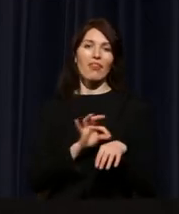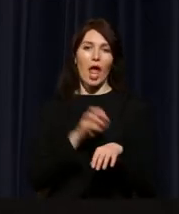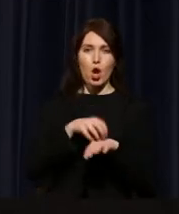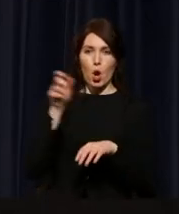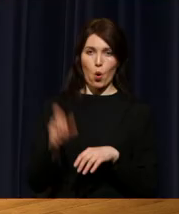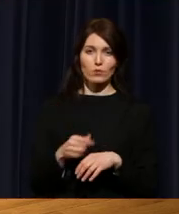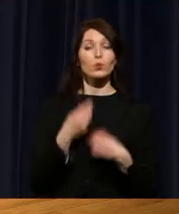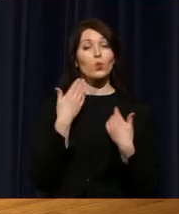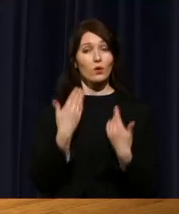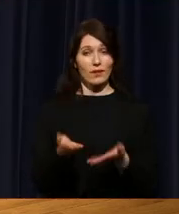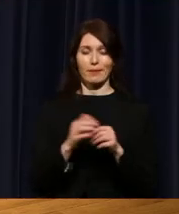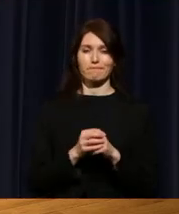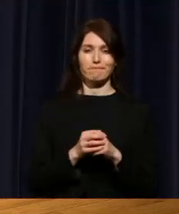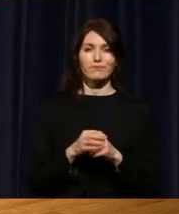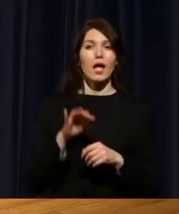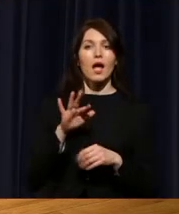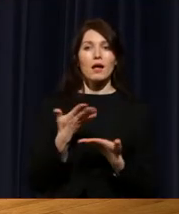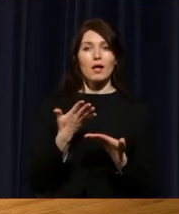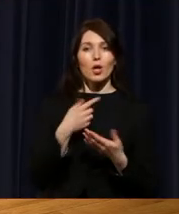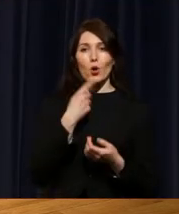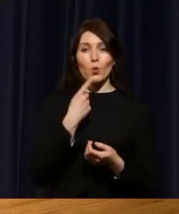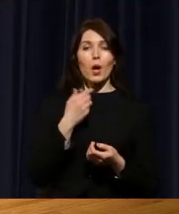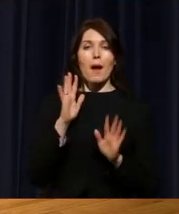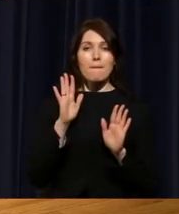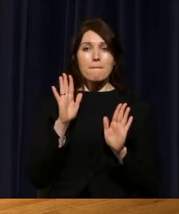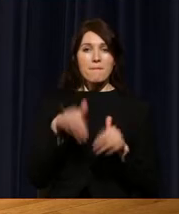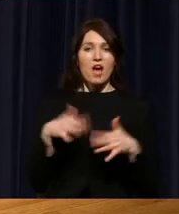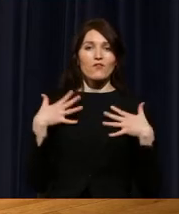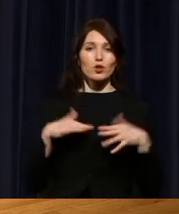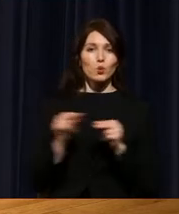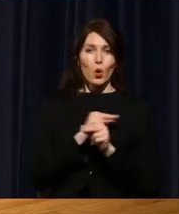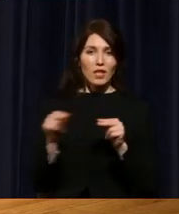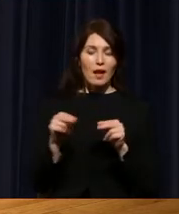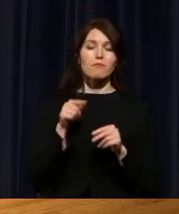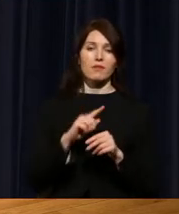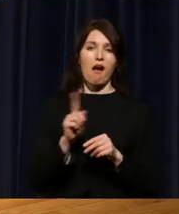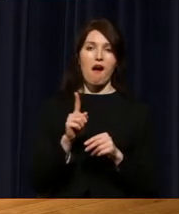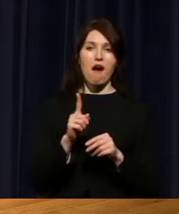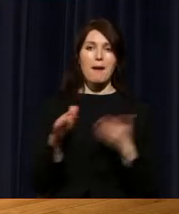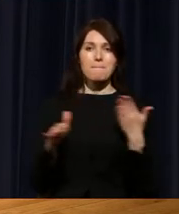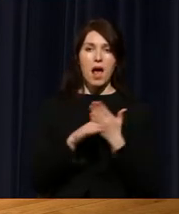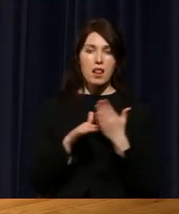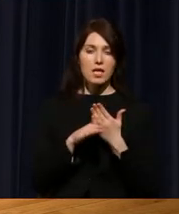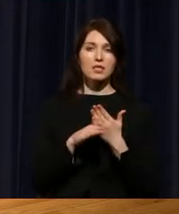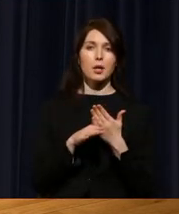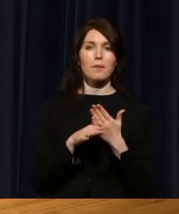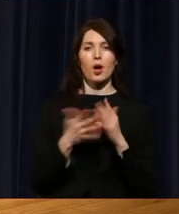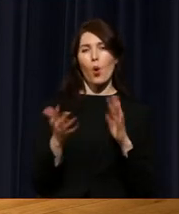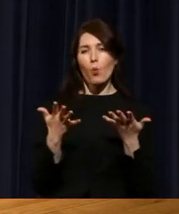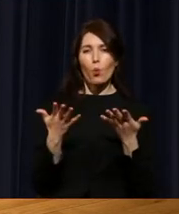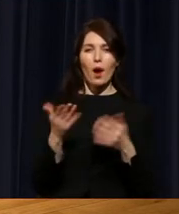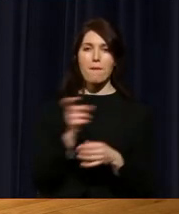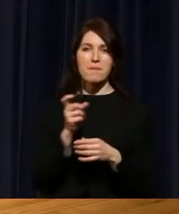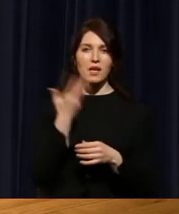Vai, nu jā, tad savukārt, ja runājam par nu, fizioterapiju, nu, tas ir tā, tāda palīdzība, nu, kaut kādā